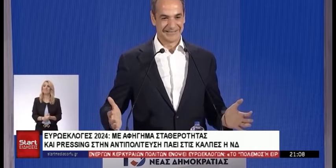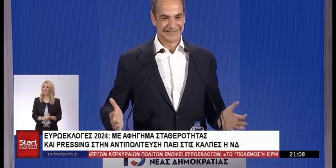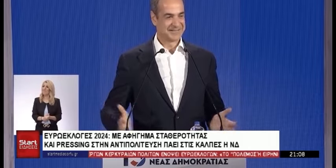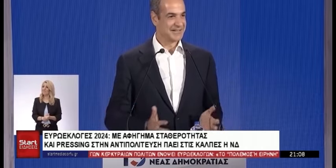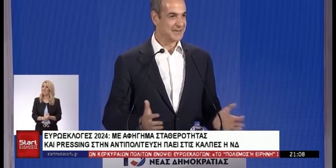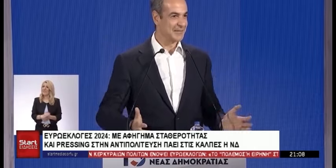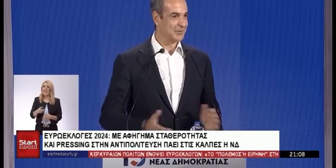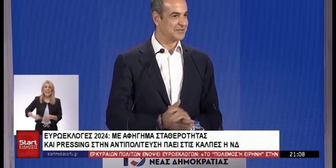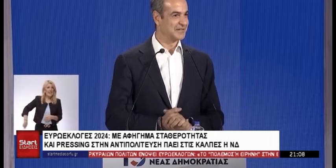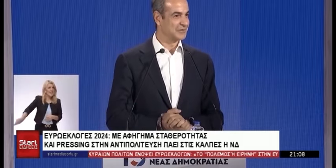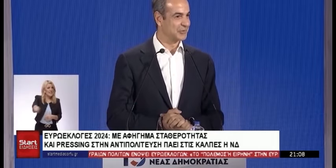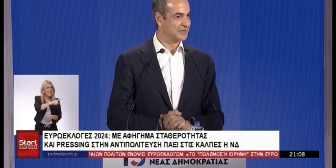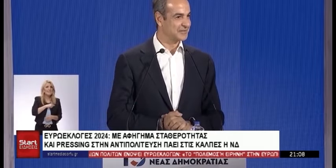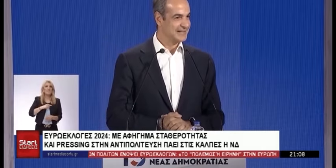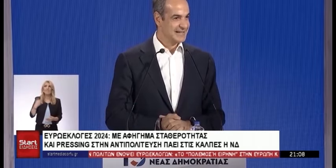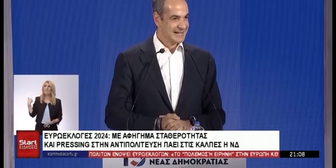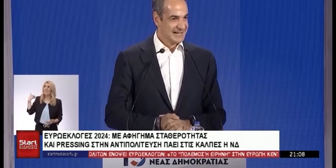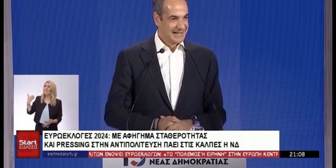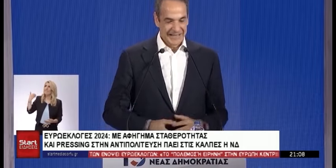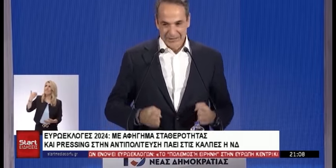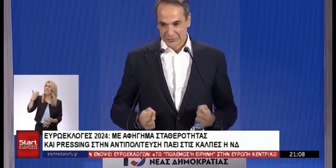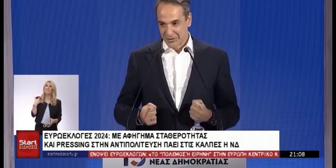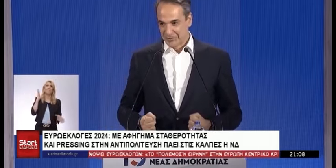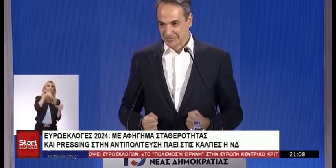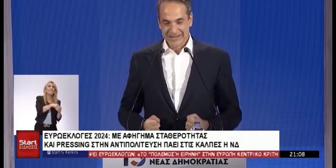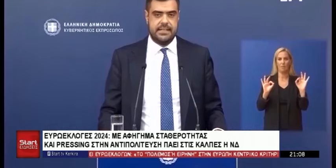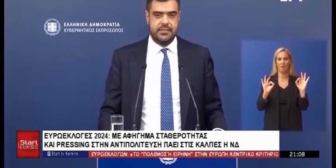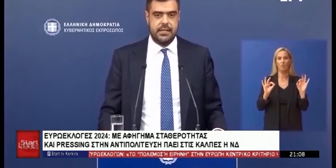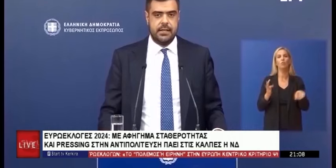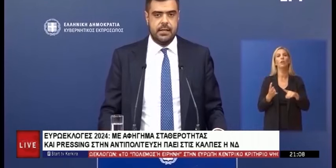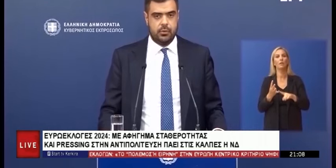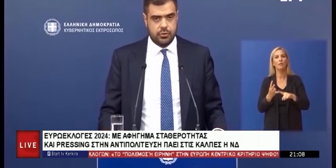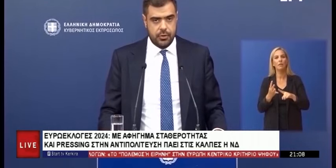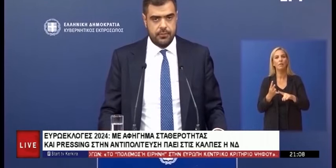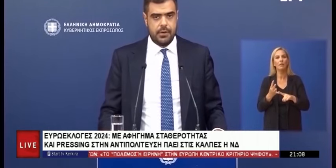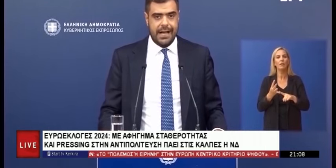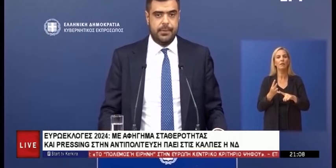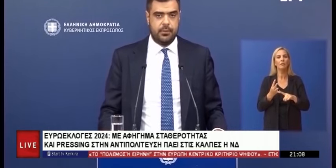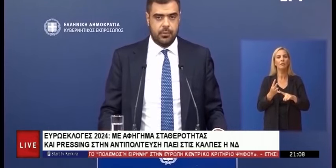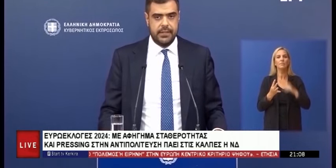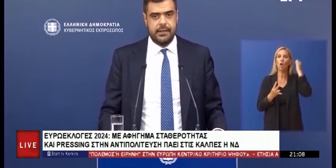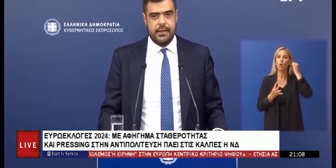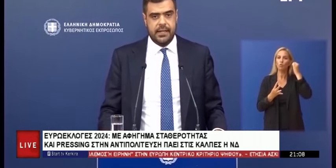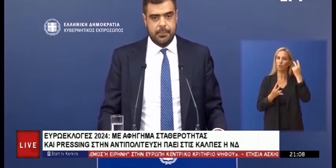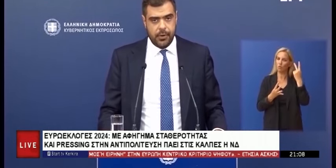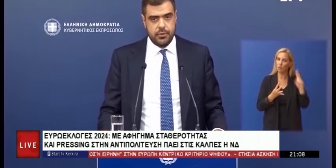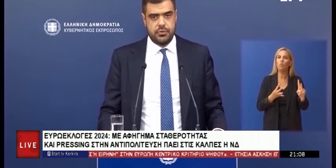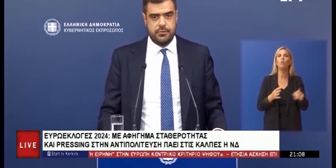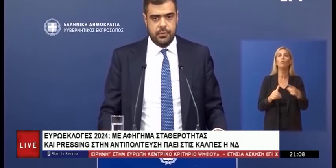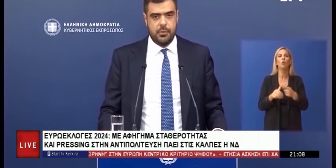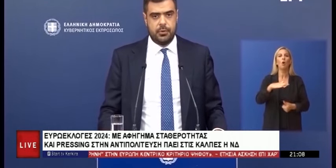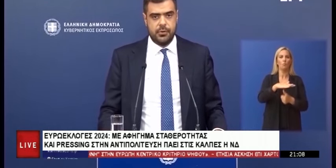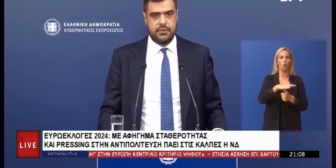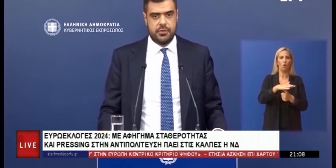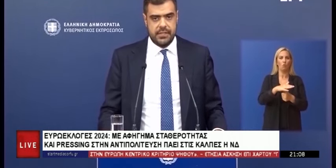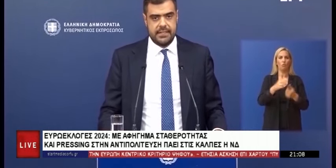στραφεί προς τη Νέα Δημοκρατία και να μην υπάρξει αυξημένη αποχή ή χαλαρή ψήφος. Βουλευτές μετέτρεψαν σε ρινγκ χώρους του κοινοβουλίου